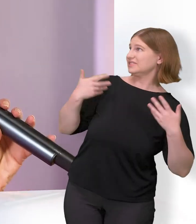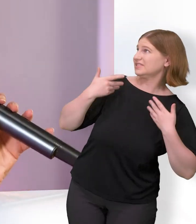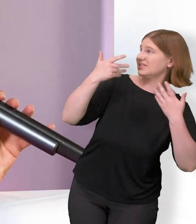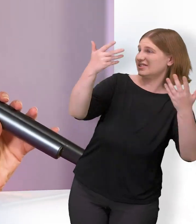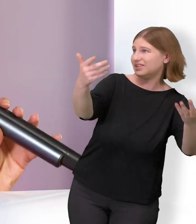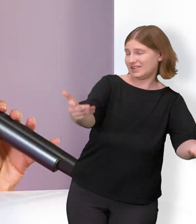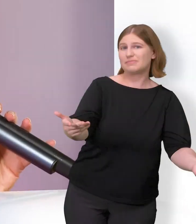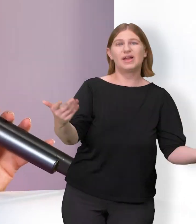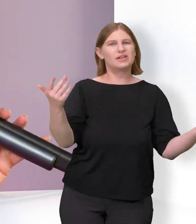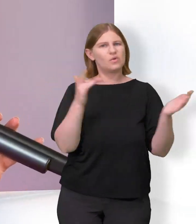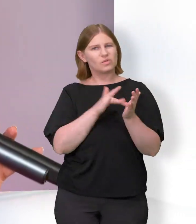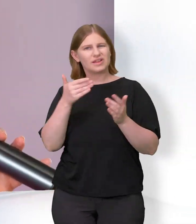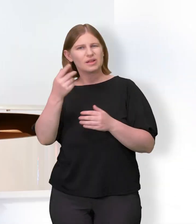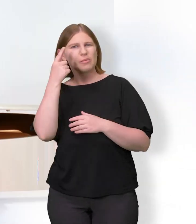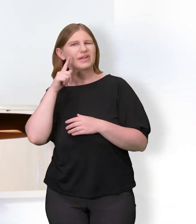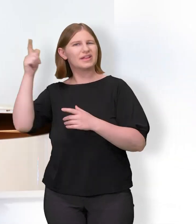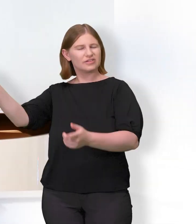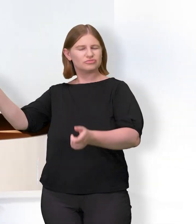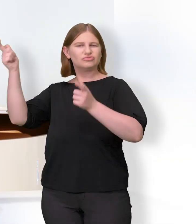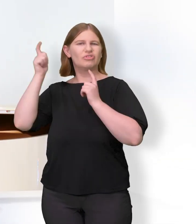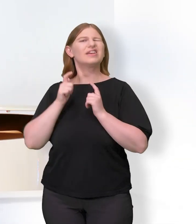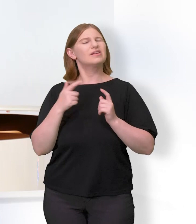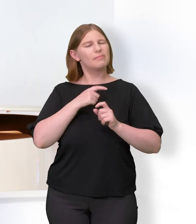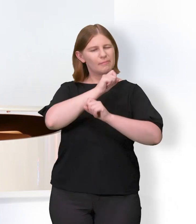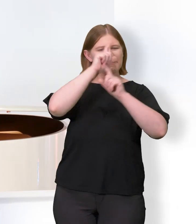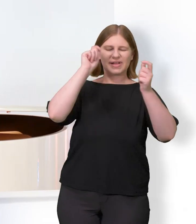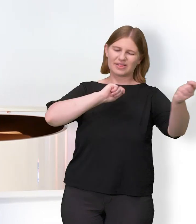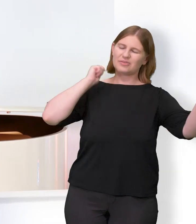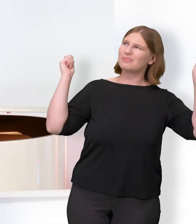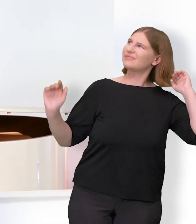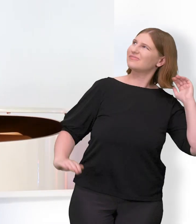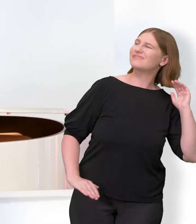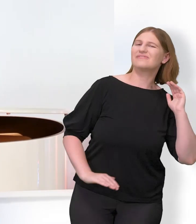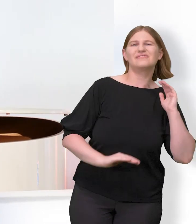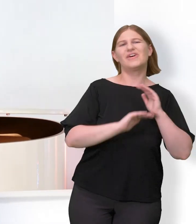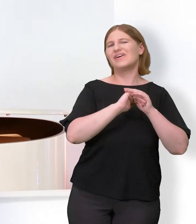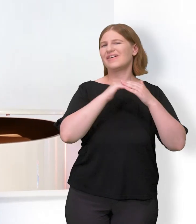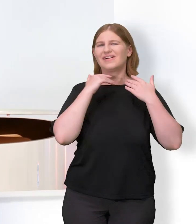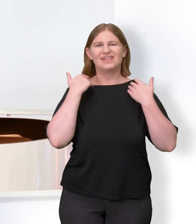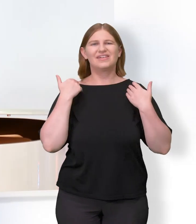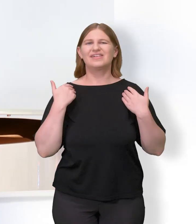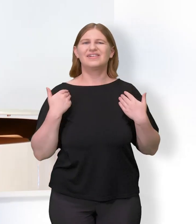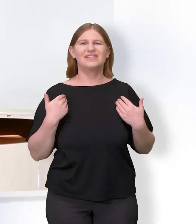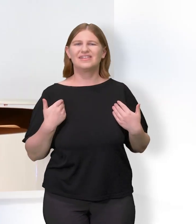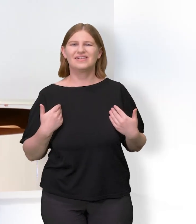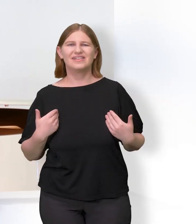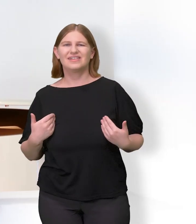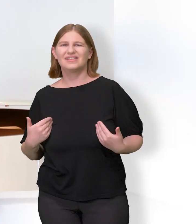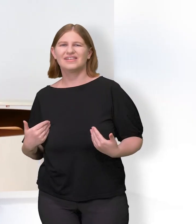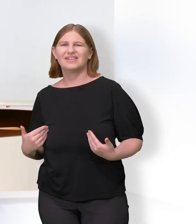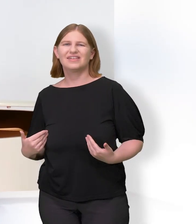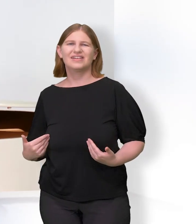und zu nehmen, denn jeder Moment, den er mir schenkt, soll sein Bild von mir, oh,